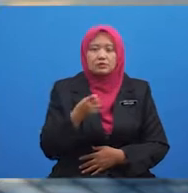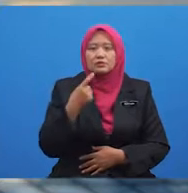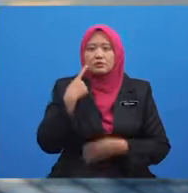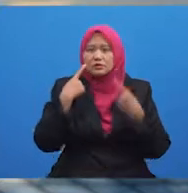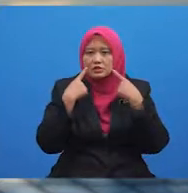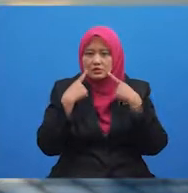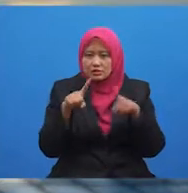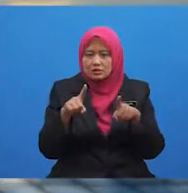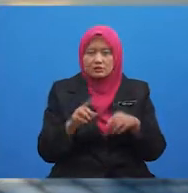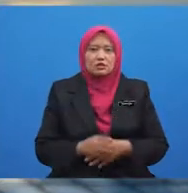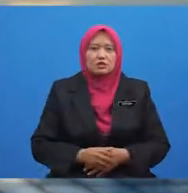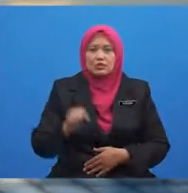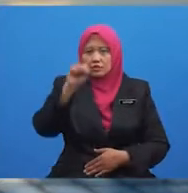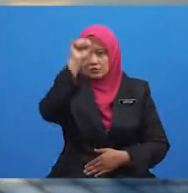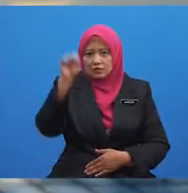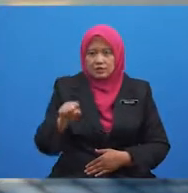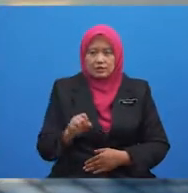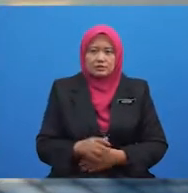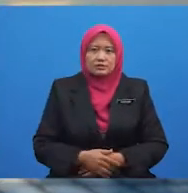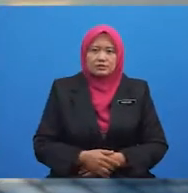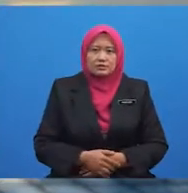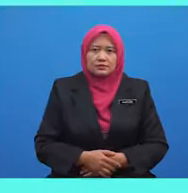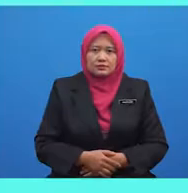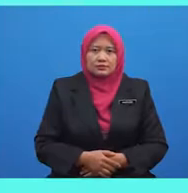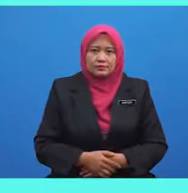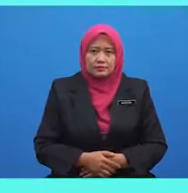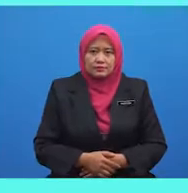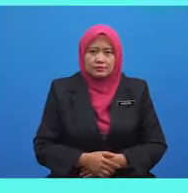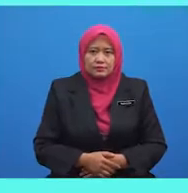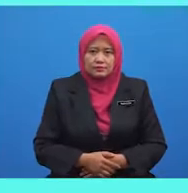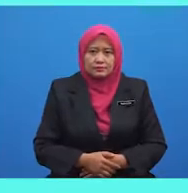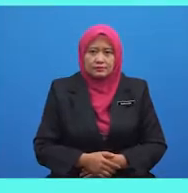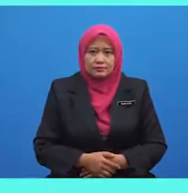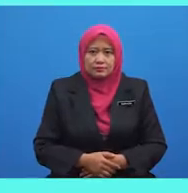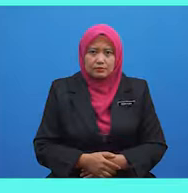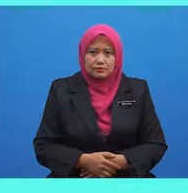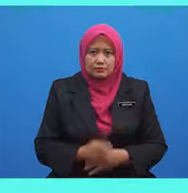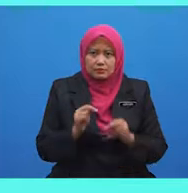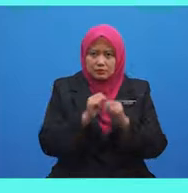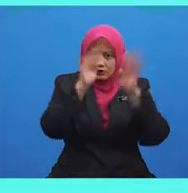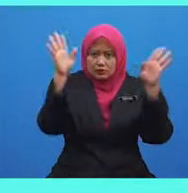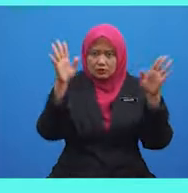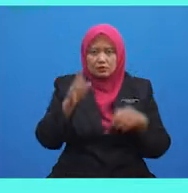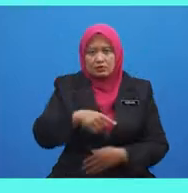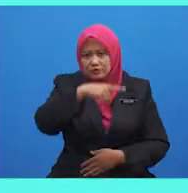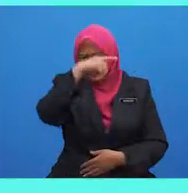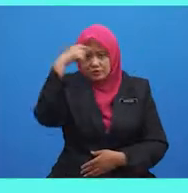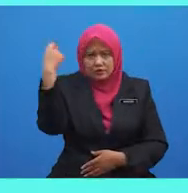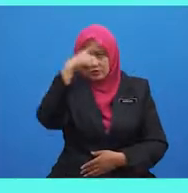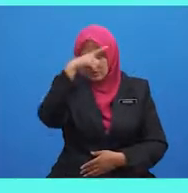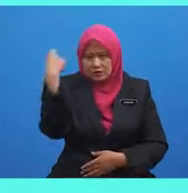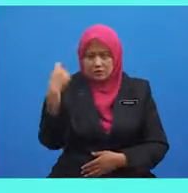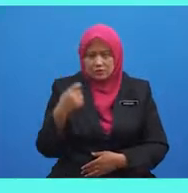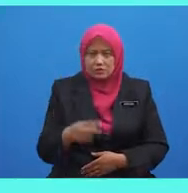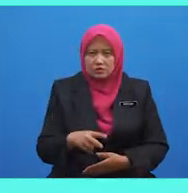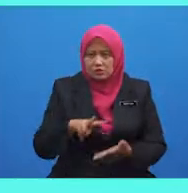Mari kita jawab bersama-sama. Soalannya ialah, nyatakan faktor-faktor kejatuhan